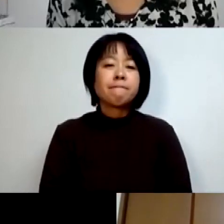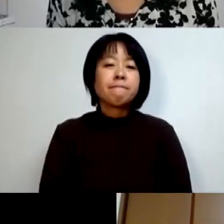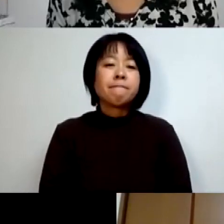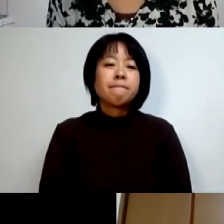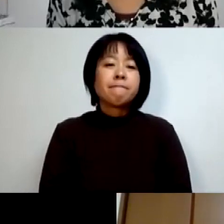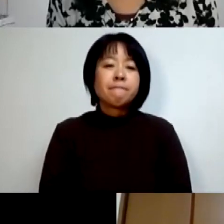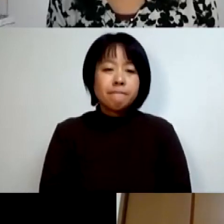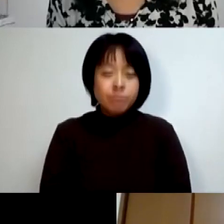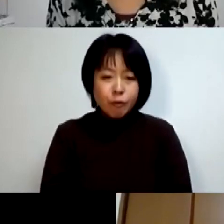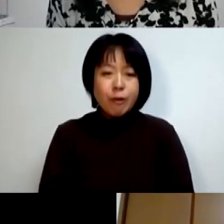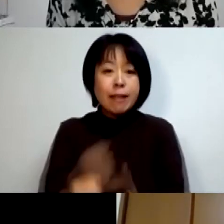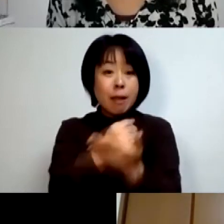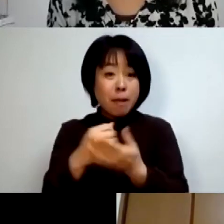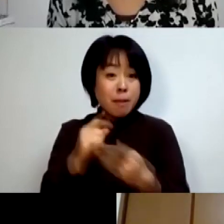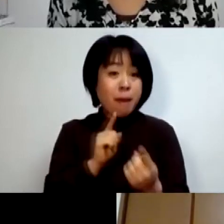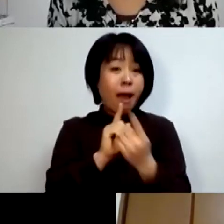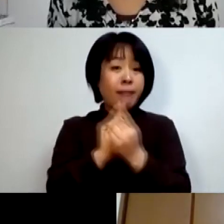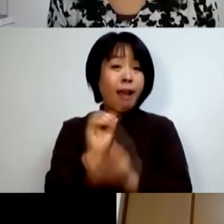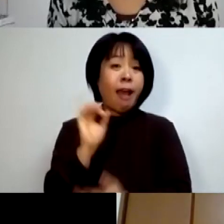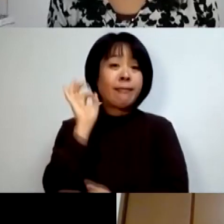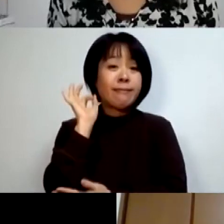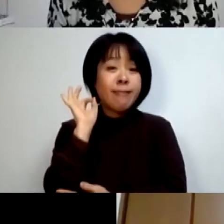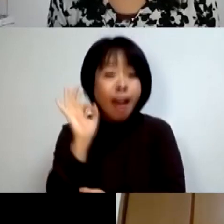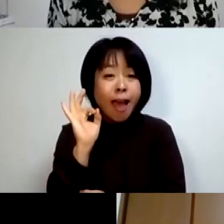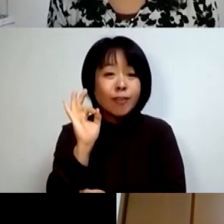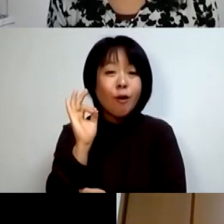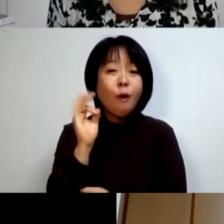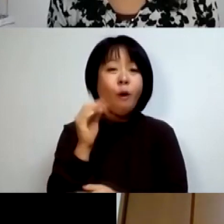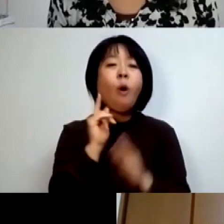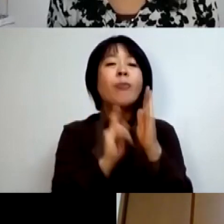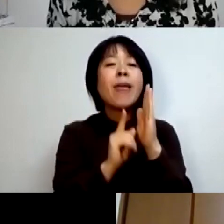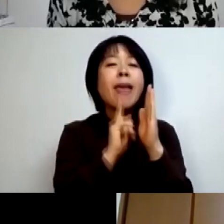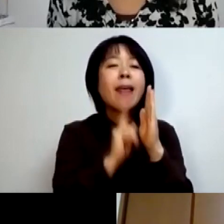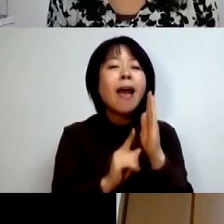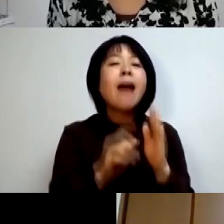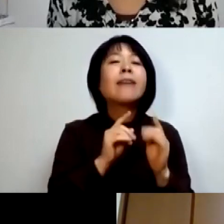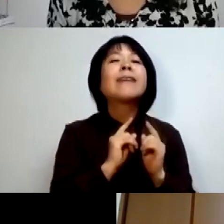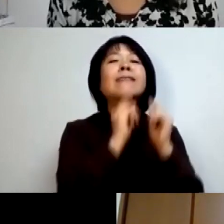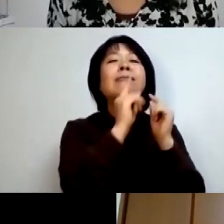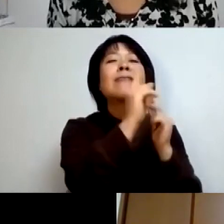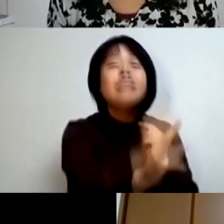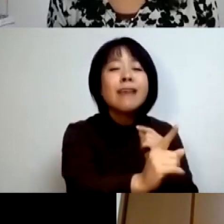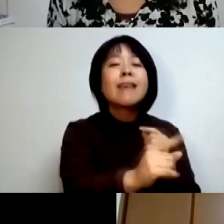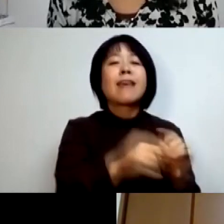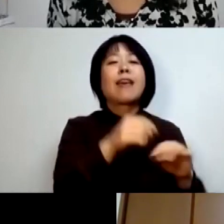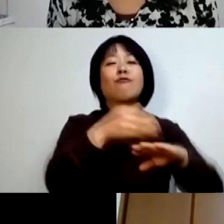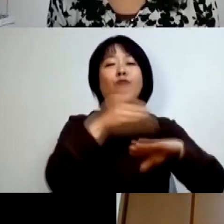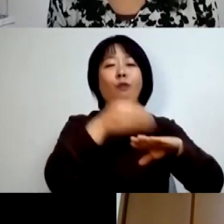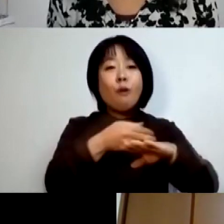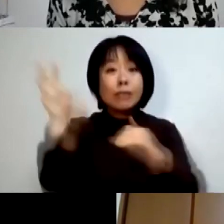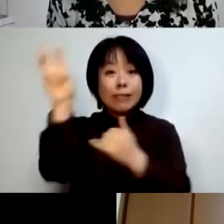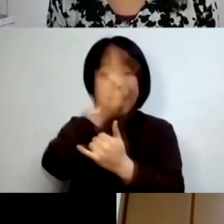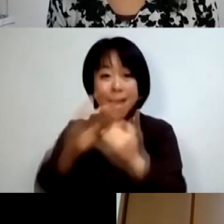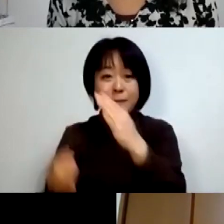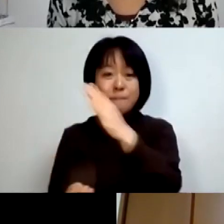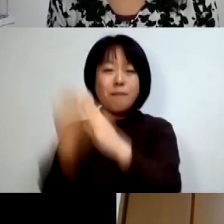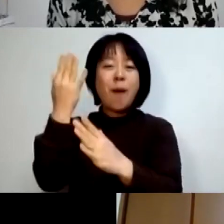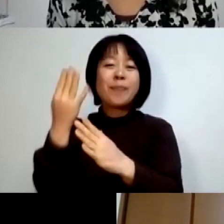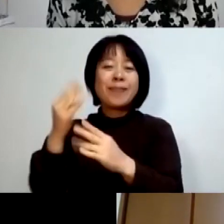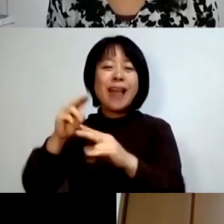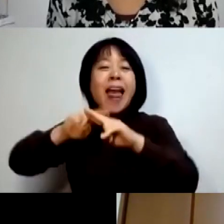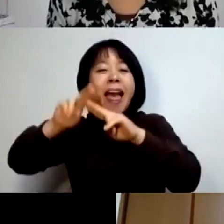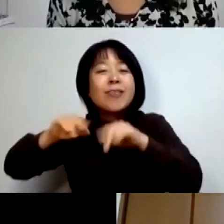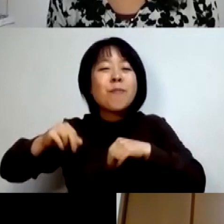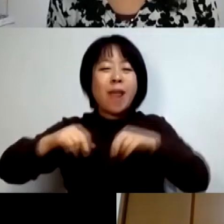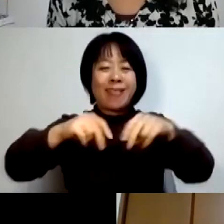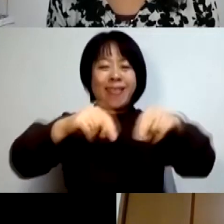そこで知り合った奈良のお坊さんのところで修行してな。災害があるたんびにボランティアや、酒なん